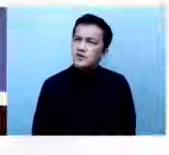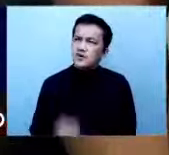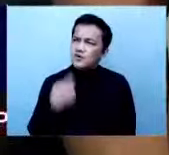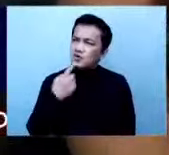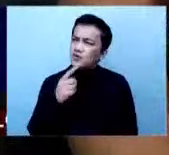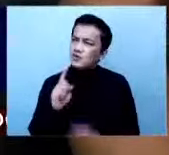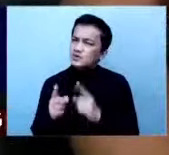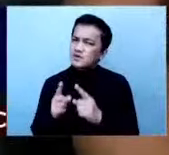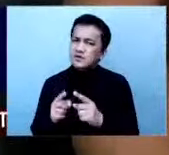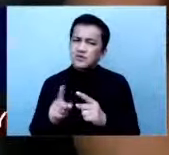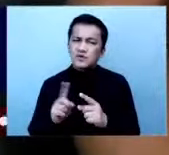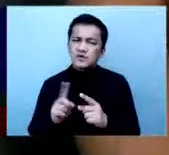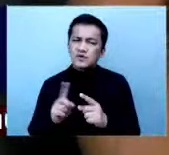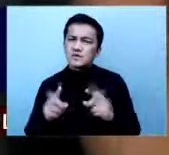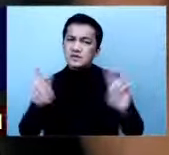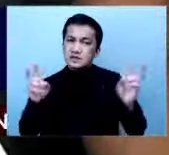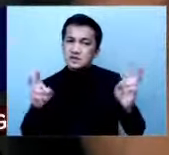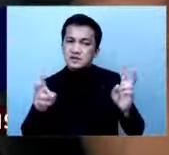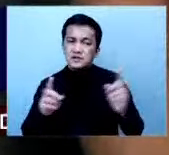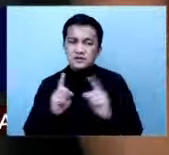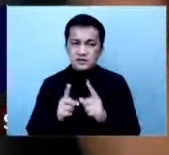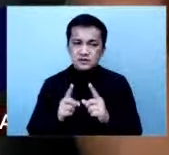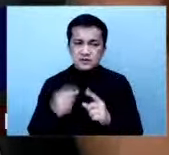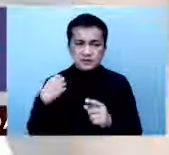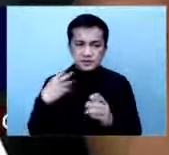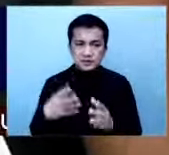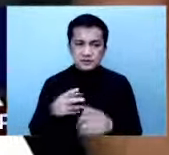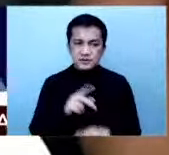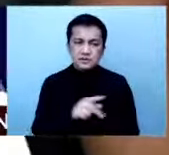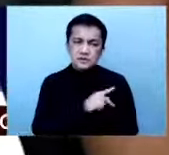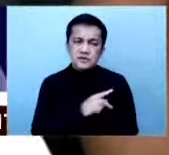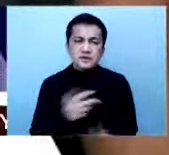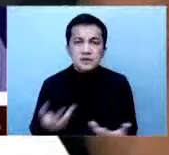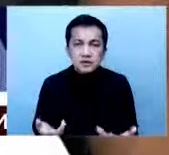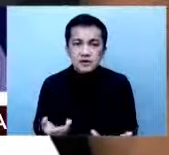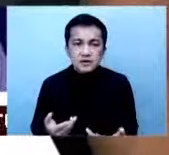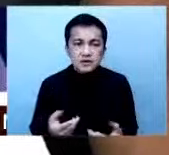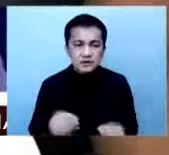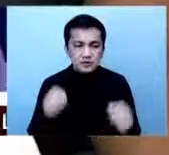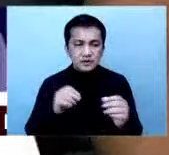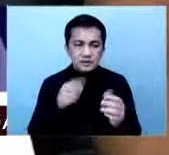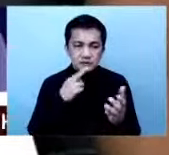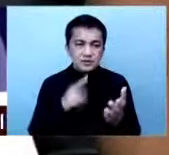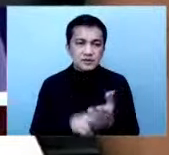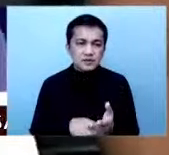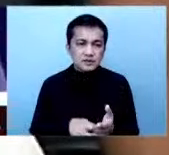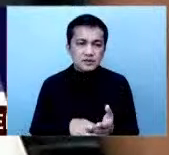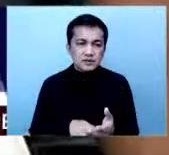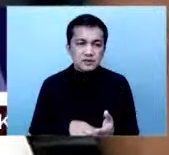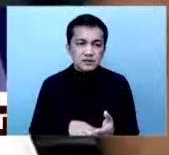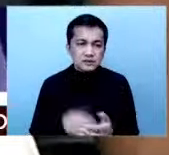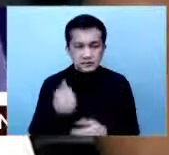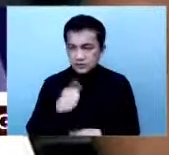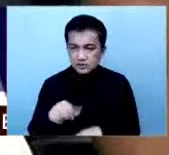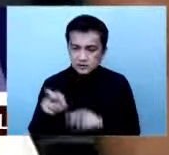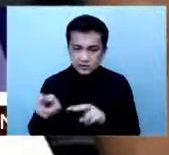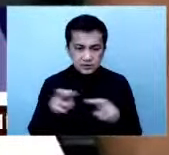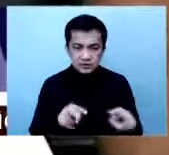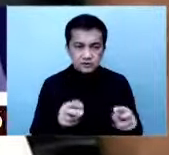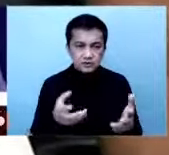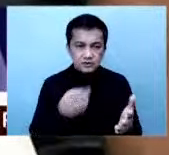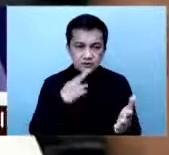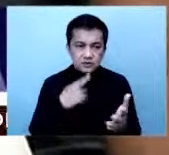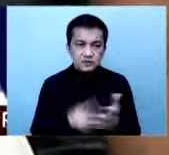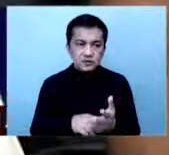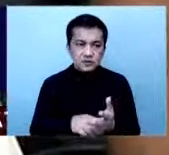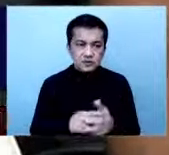ninyo was this an official thing or was it a personal thing dahil wala kaming record kahit saan ka tumingin walang record so